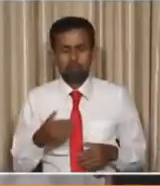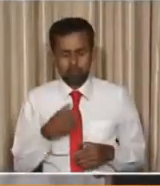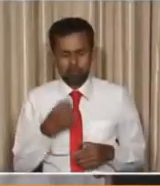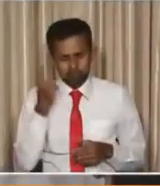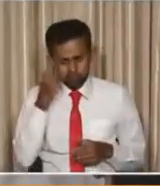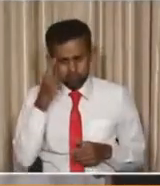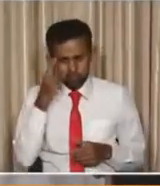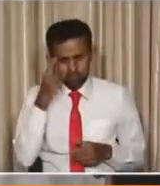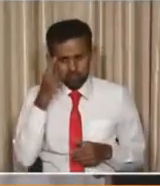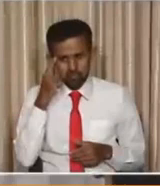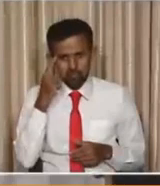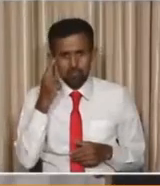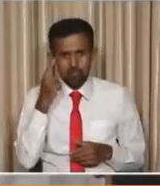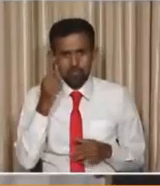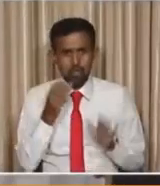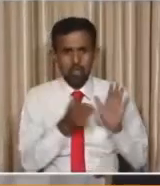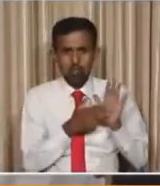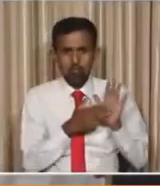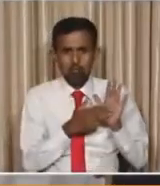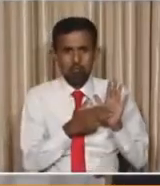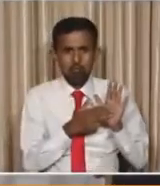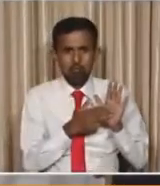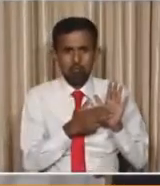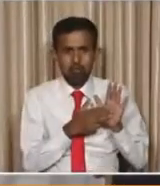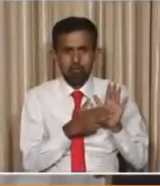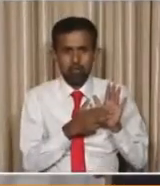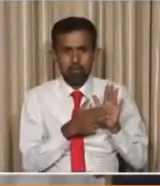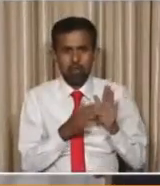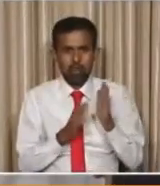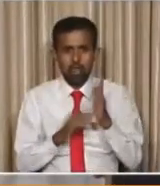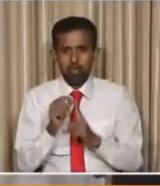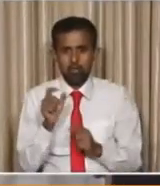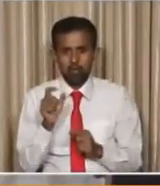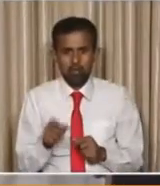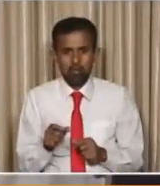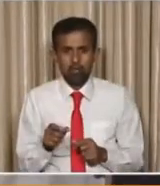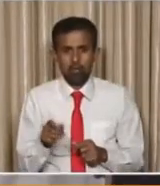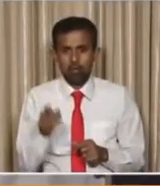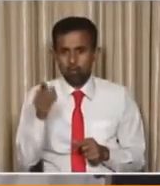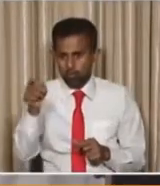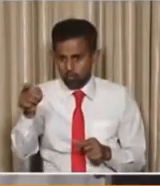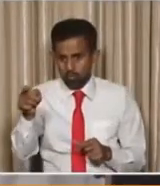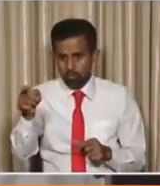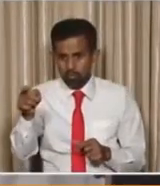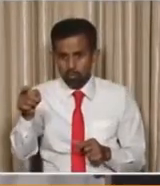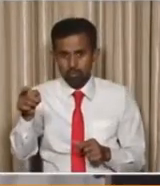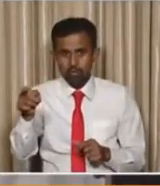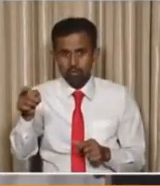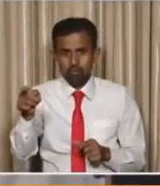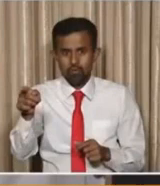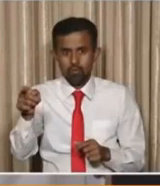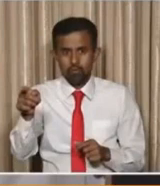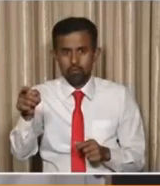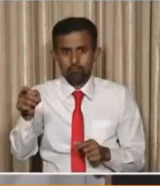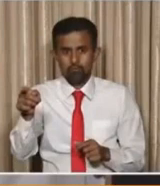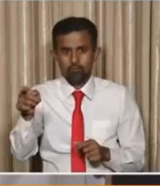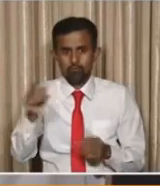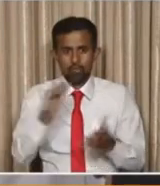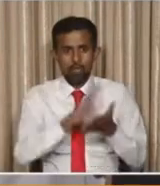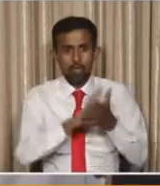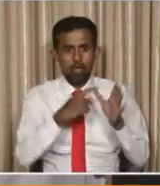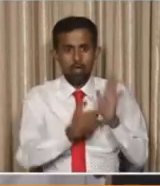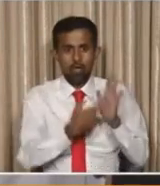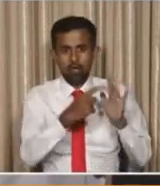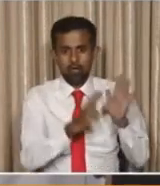හැටියට මම හිතන්නේ මනුෂණානක් කල් එමතුයි නිසා ඔබයි මේ හරින්